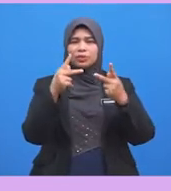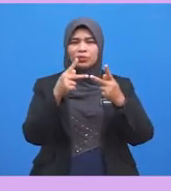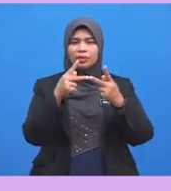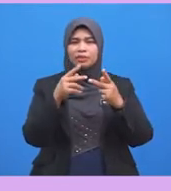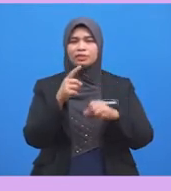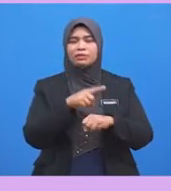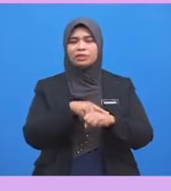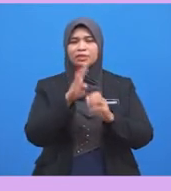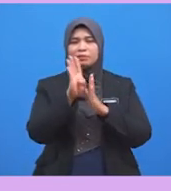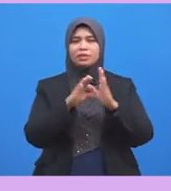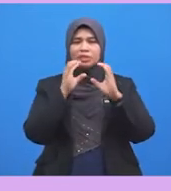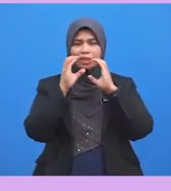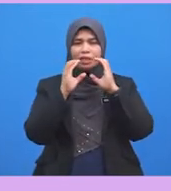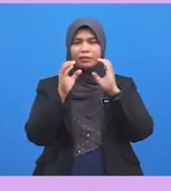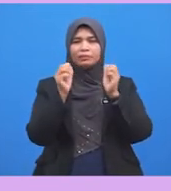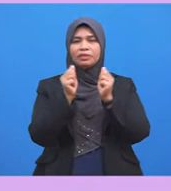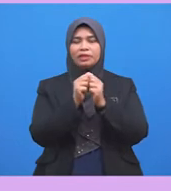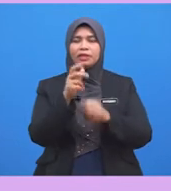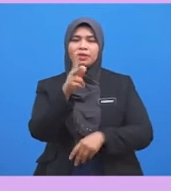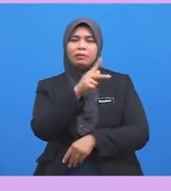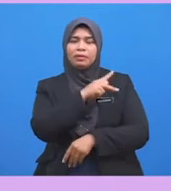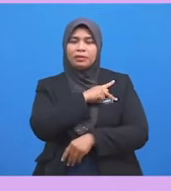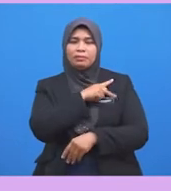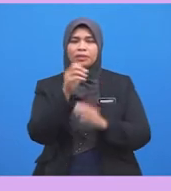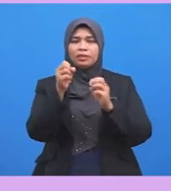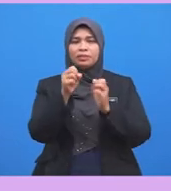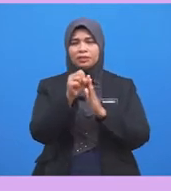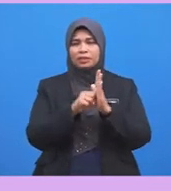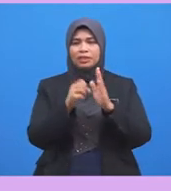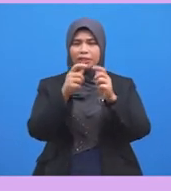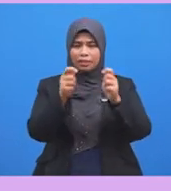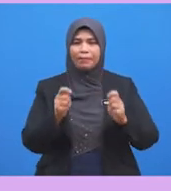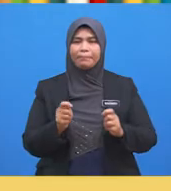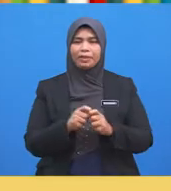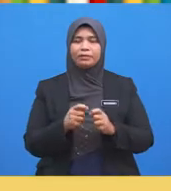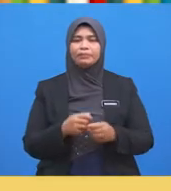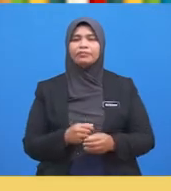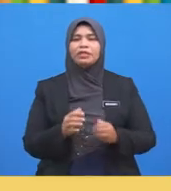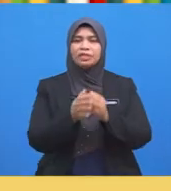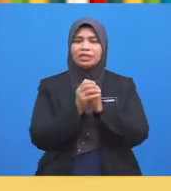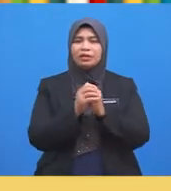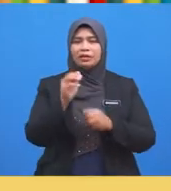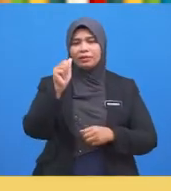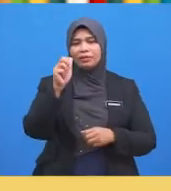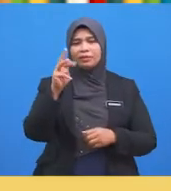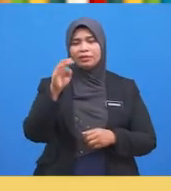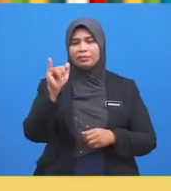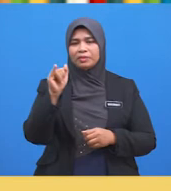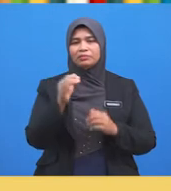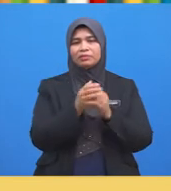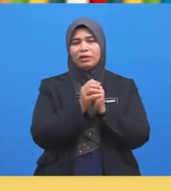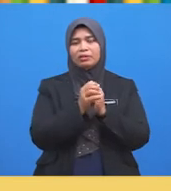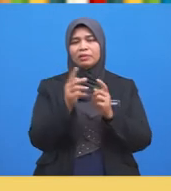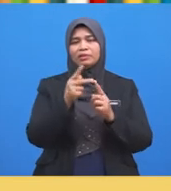sesuai semasa bercakap dengan pemimpin setempat. Syabas, Amy. Syabas,